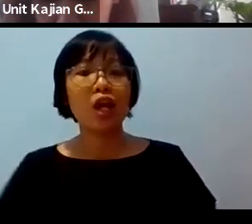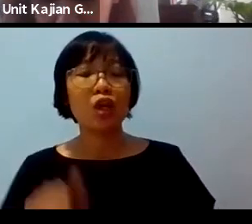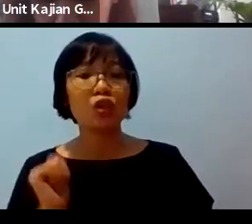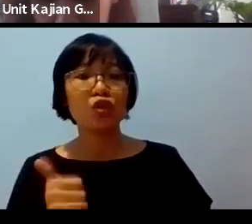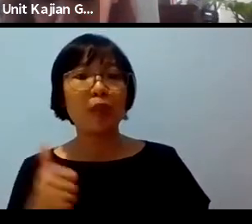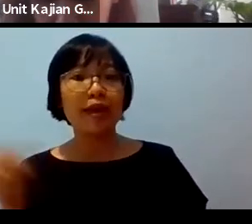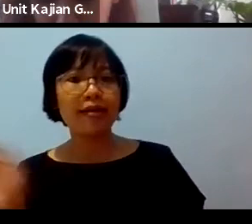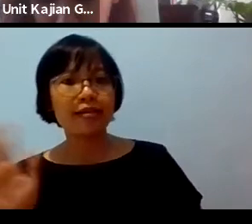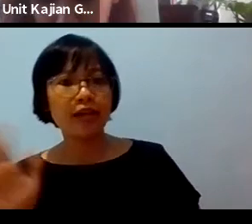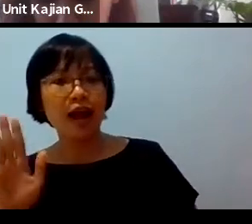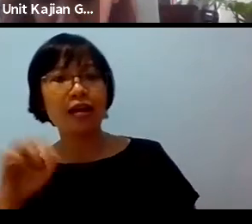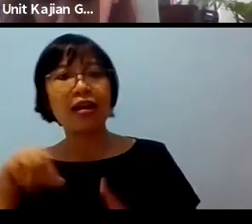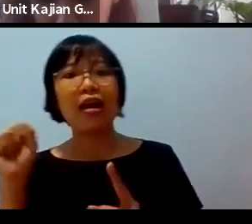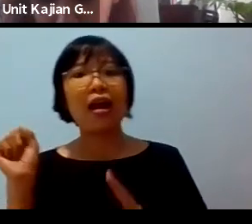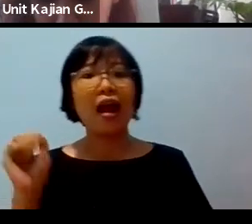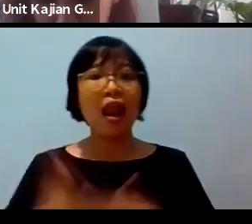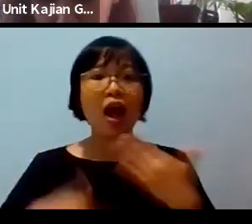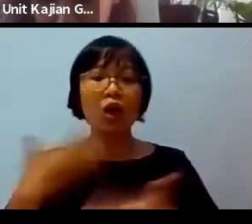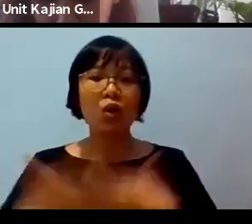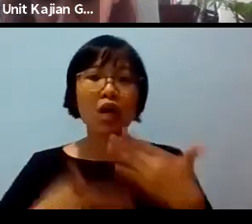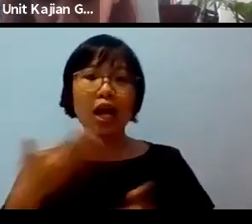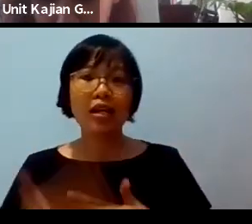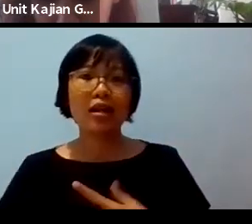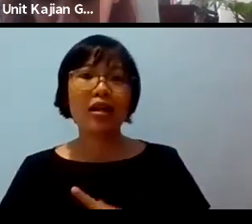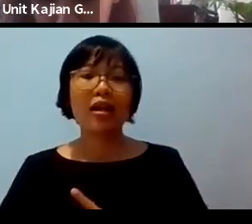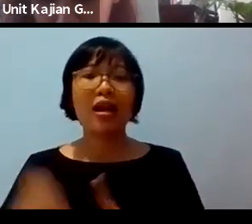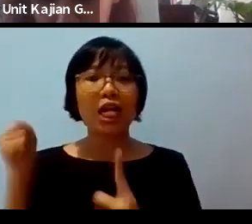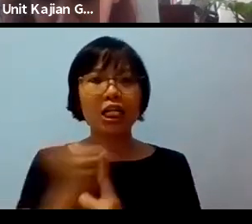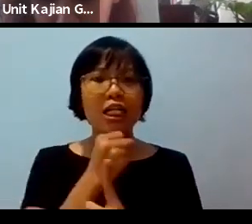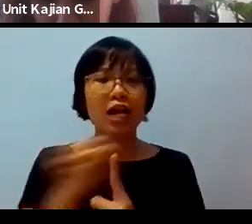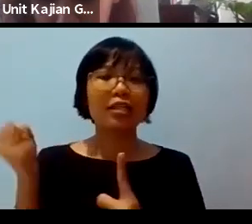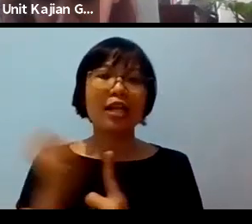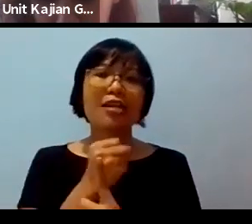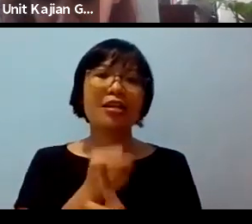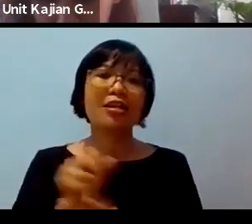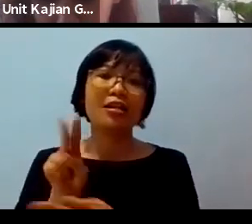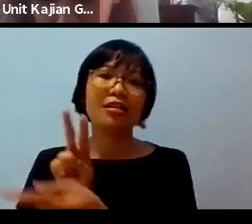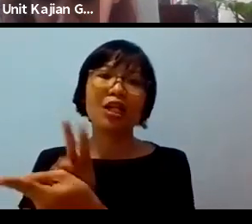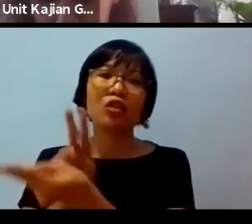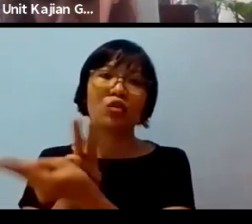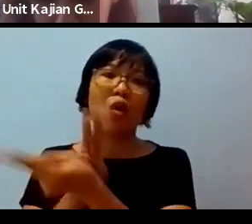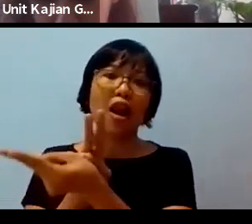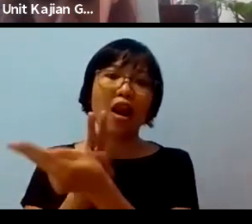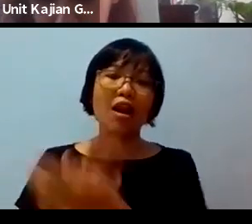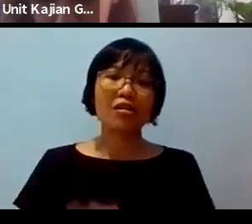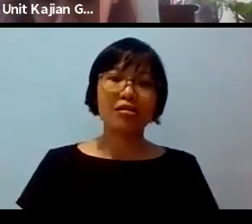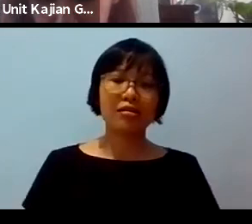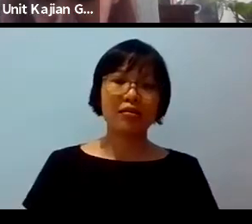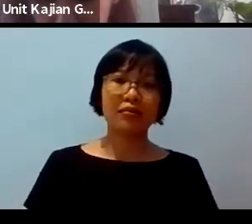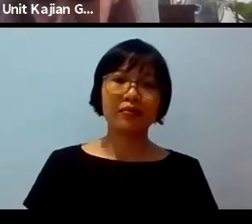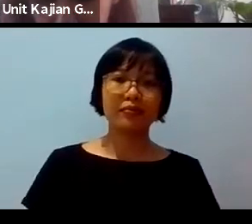Ini saya pikir sekian menjawab atau masih kurang? Tadi banyak sekali pertanyaannya, 3 ya.